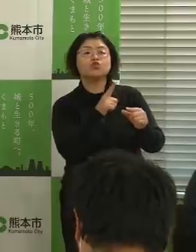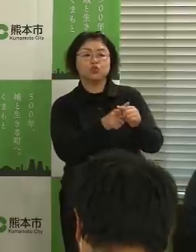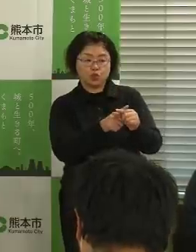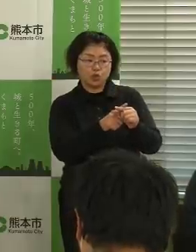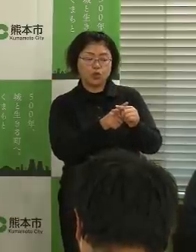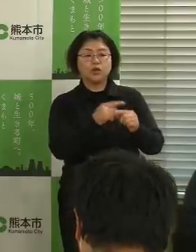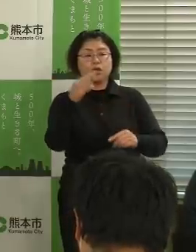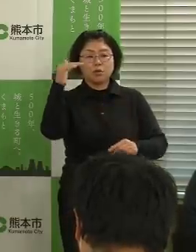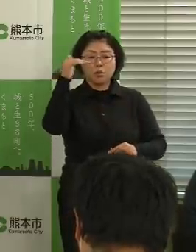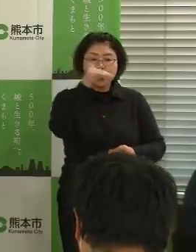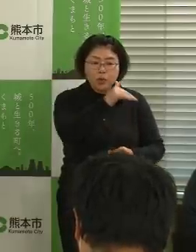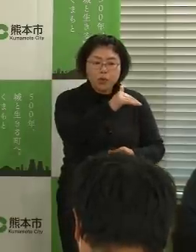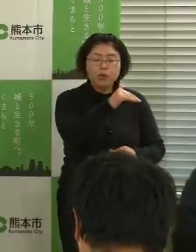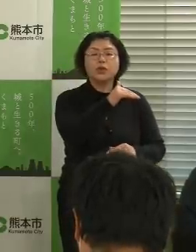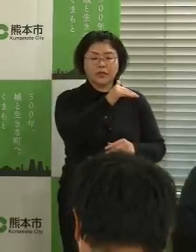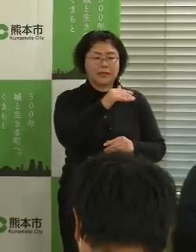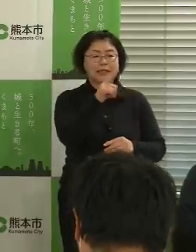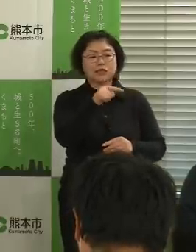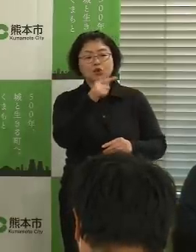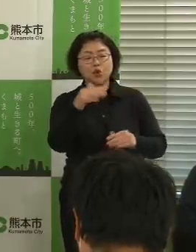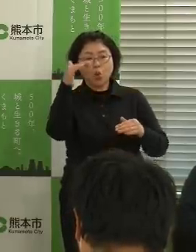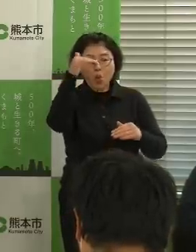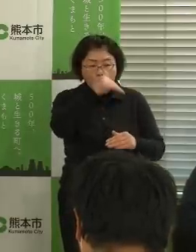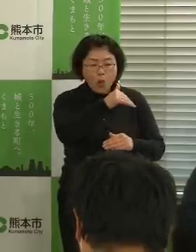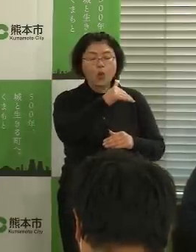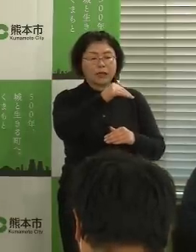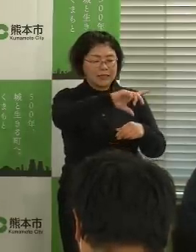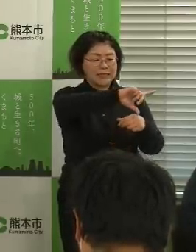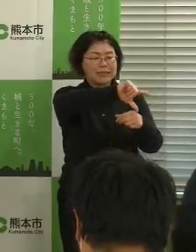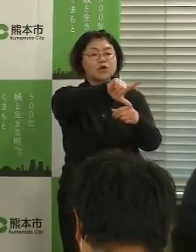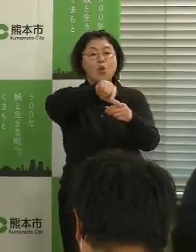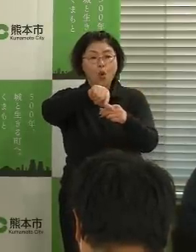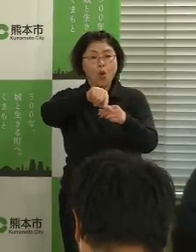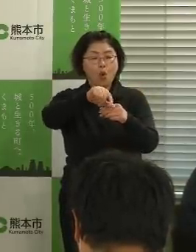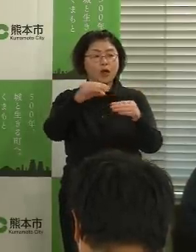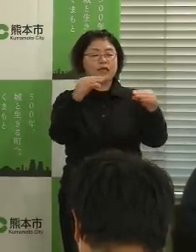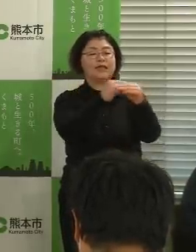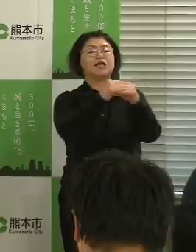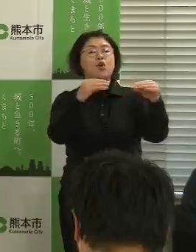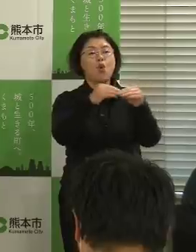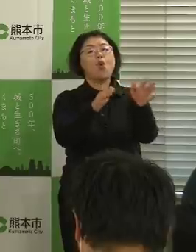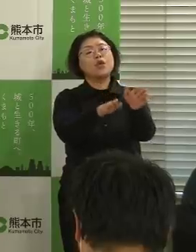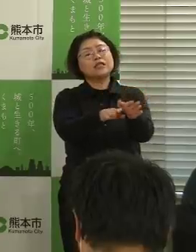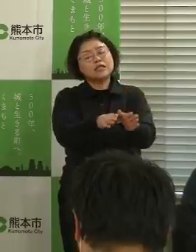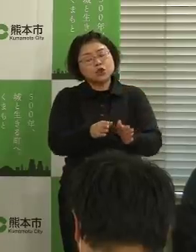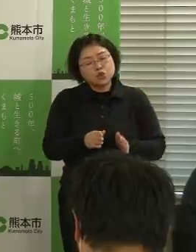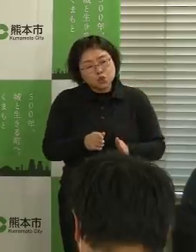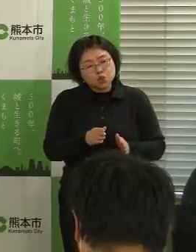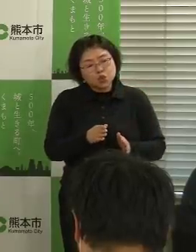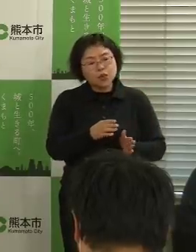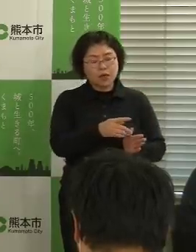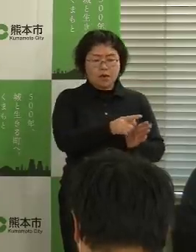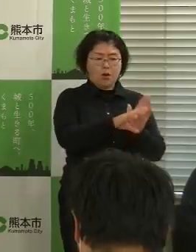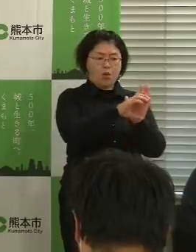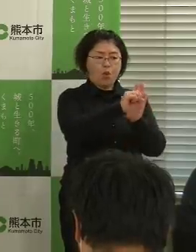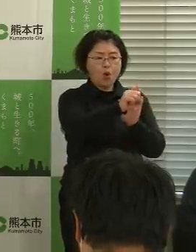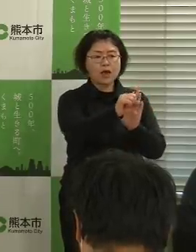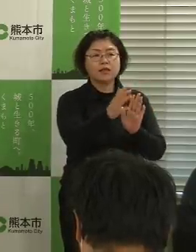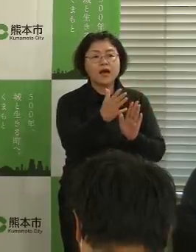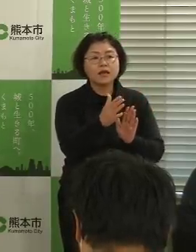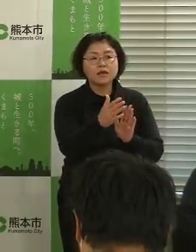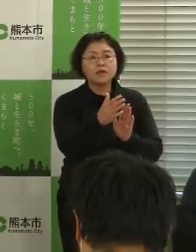の減少率などを見ても地方において移動自粛の効果が現れていないということが言